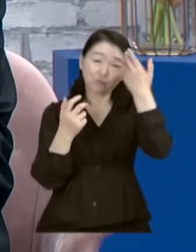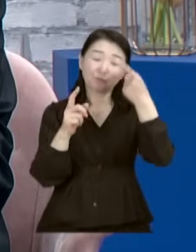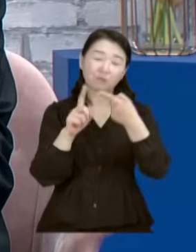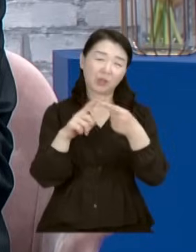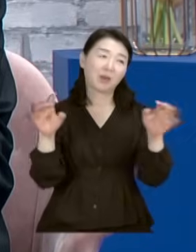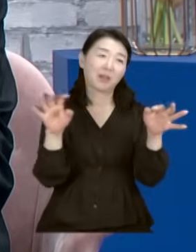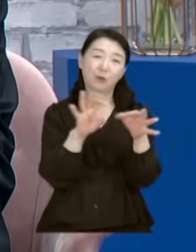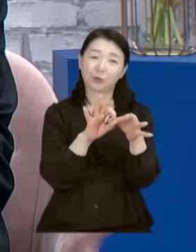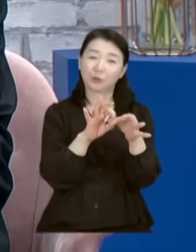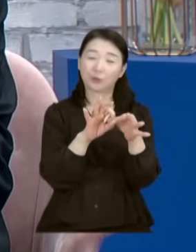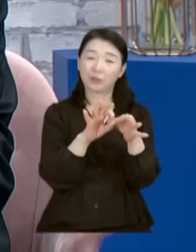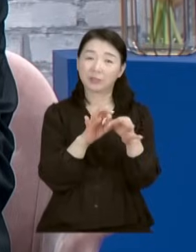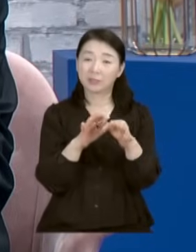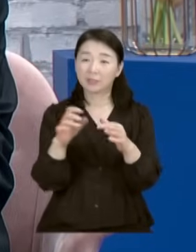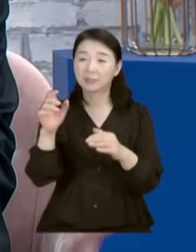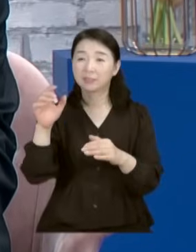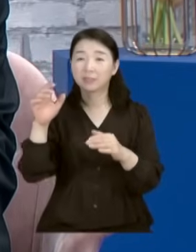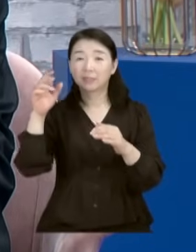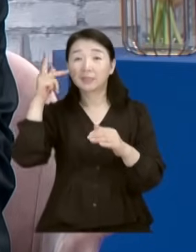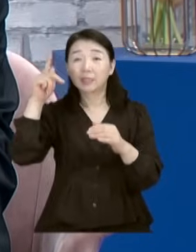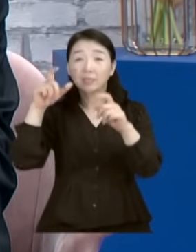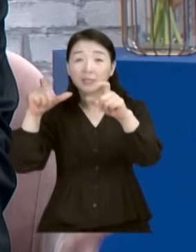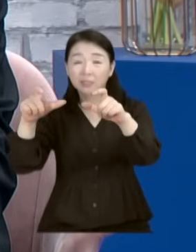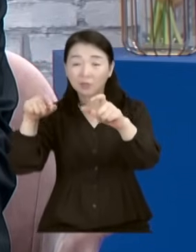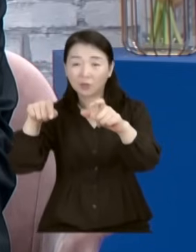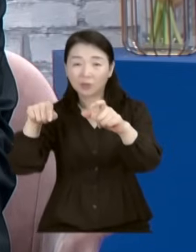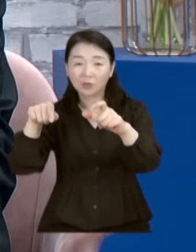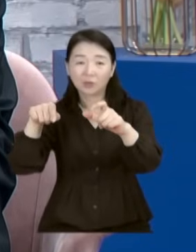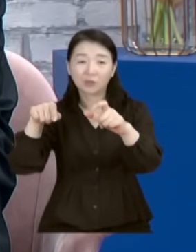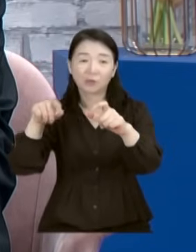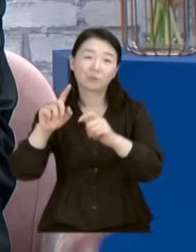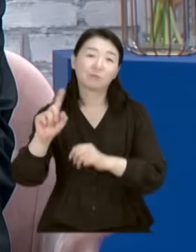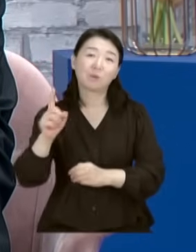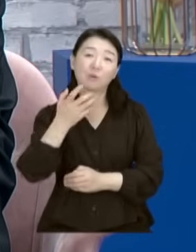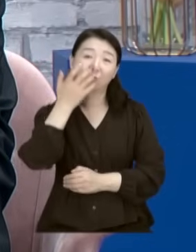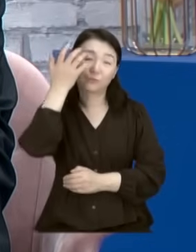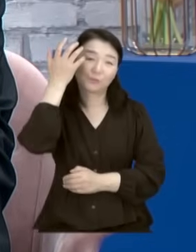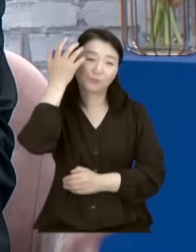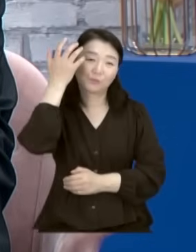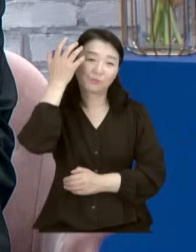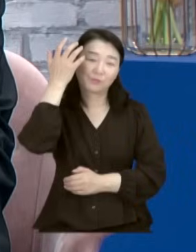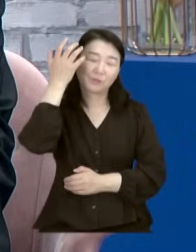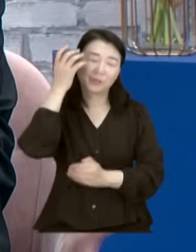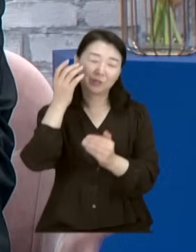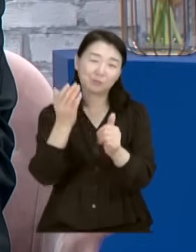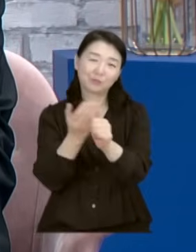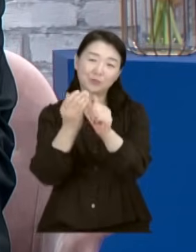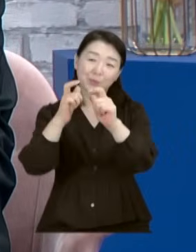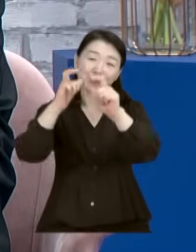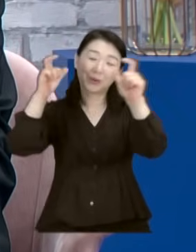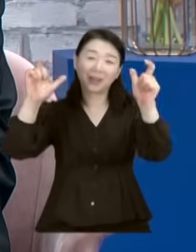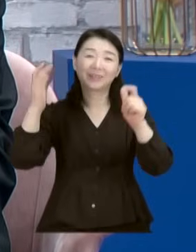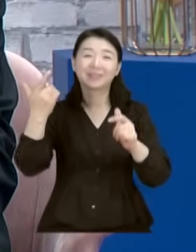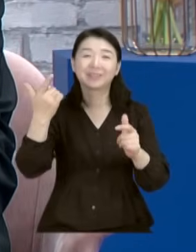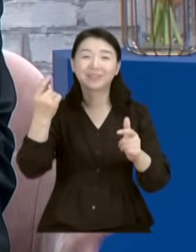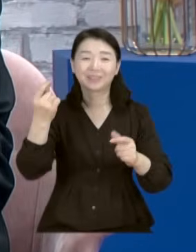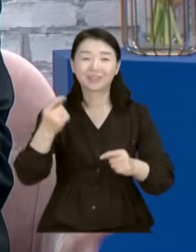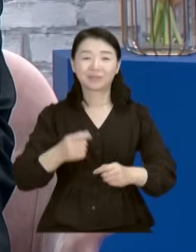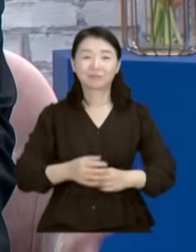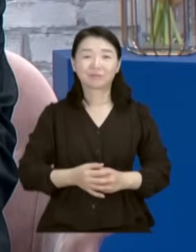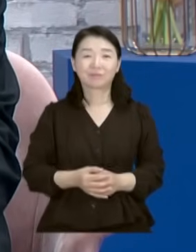꿈으로 발전이 되고 또 그 지역 바린고 지역의 그 어떻게 보면 꿈이 점점 더 자라나고 있는